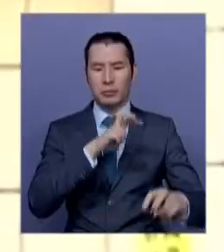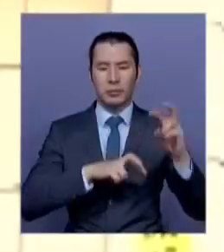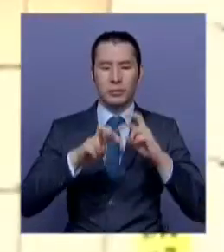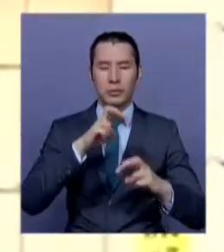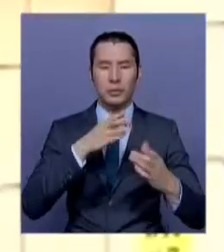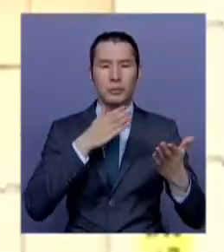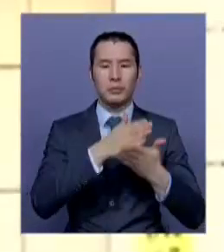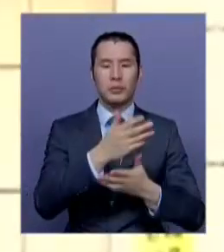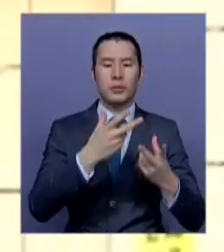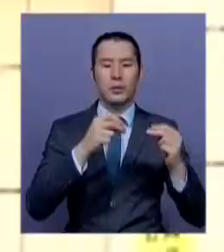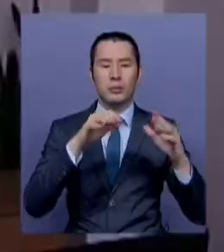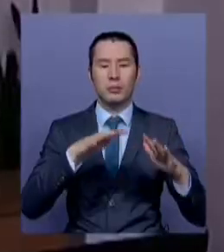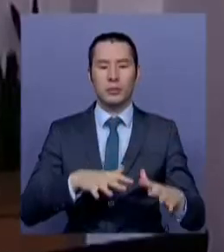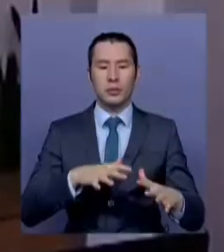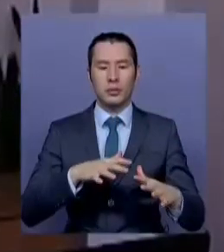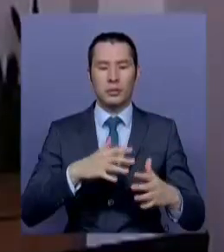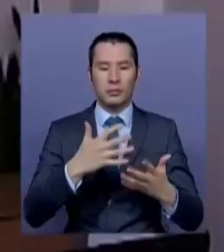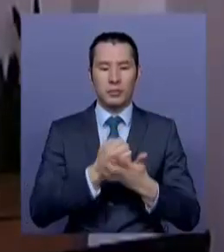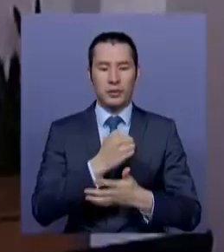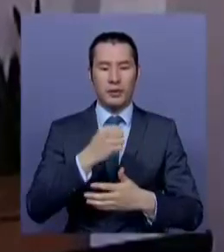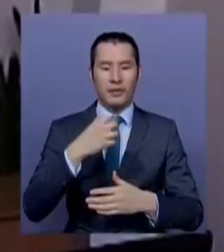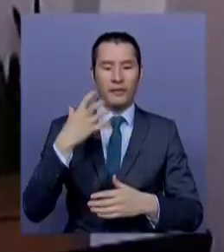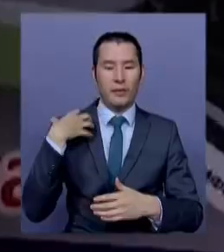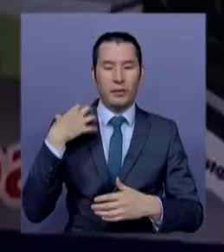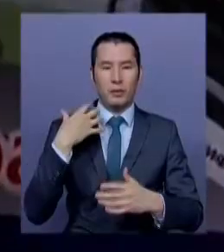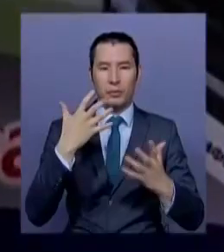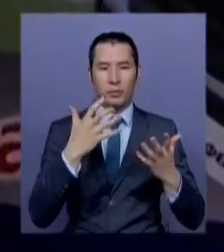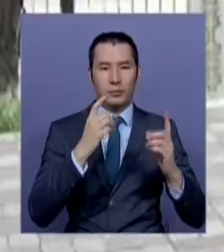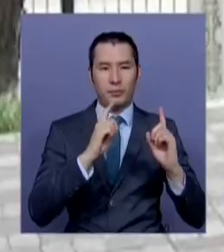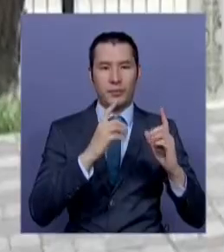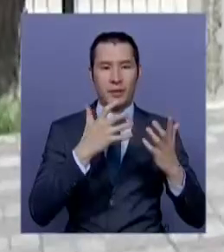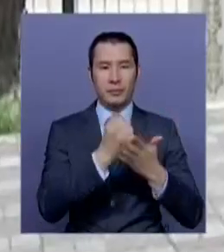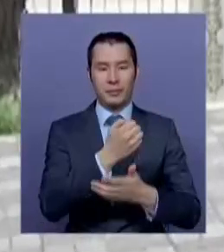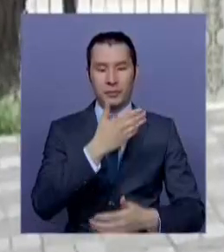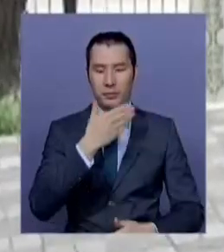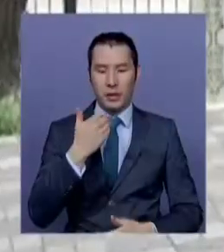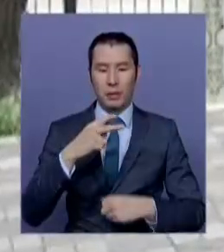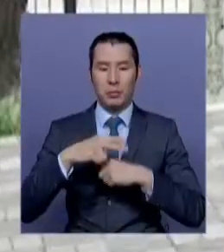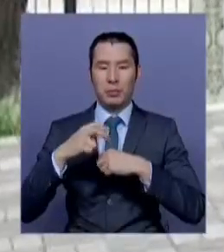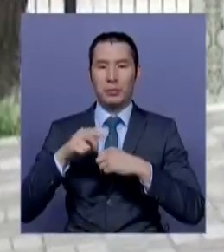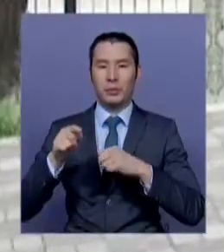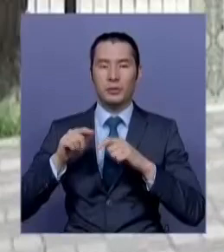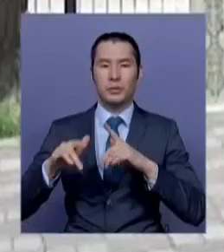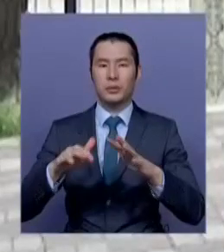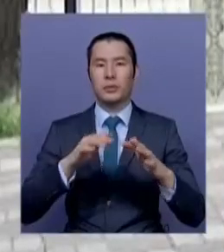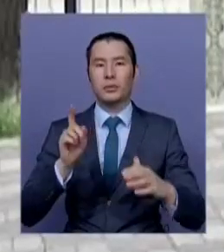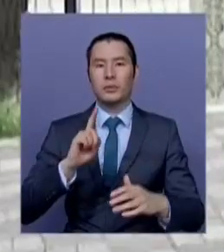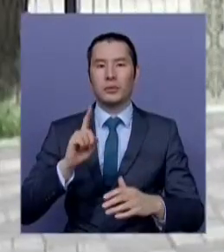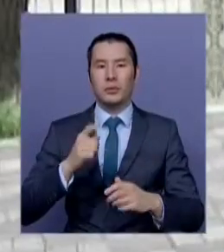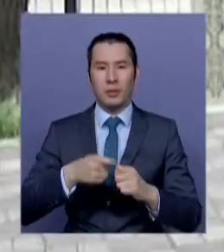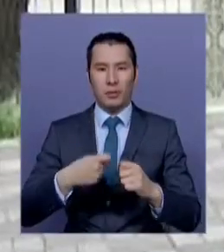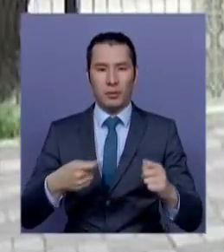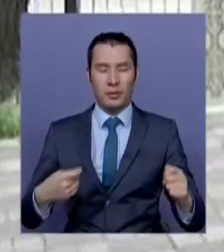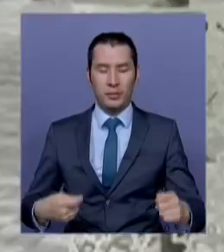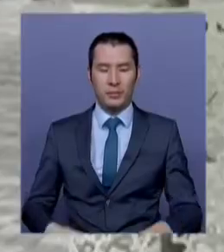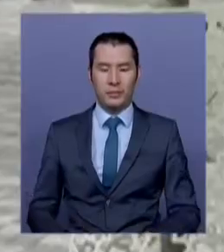аты ауысқан агенттік басшысын таба алмадық. Ал сағызша созылған істі полицейлер сот сараптамасының көптігімен